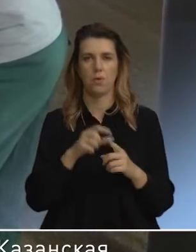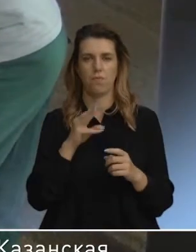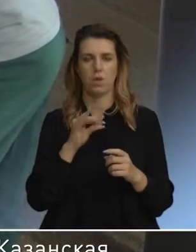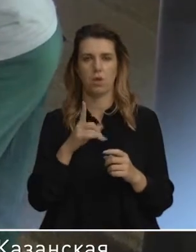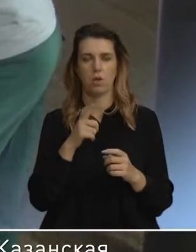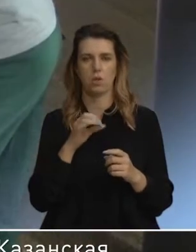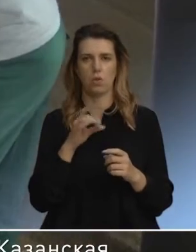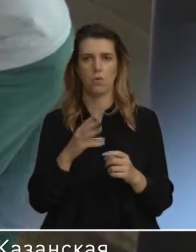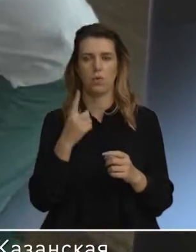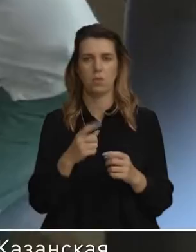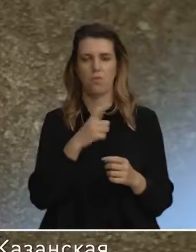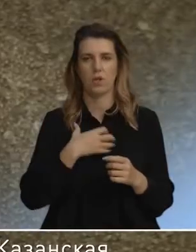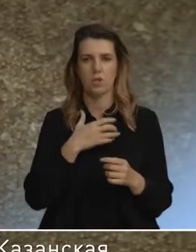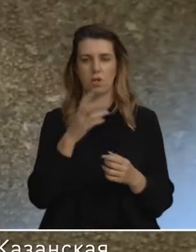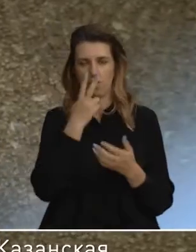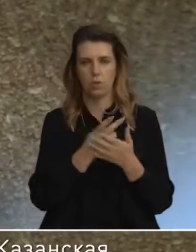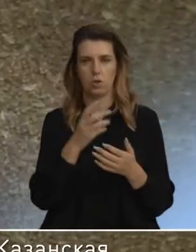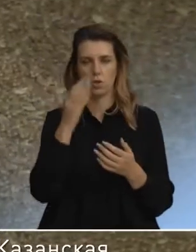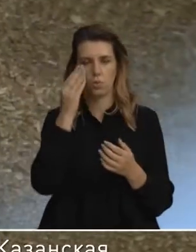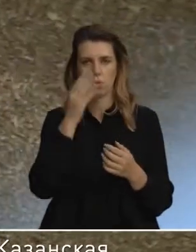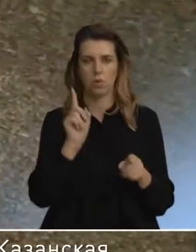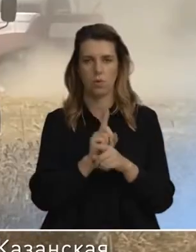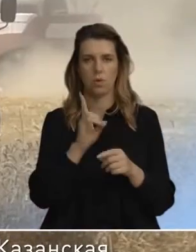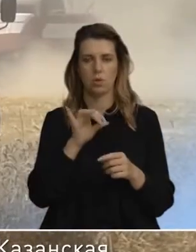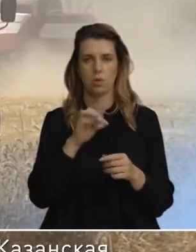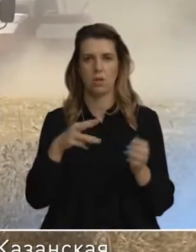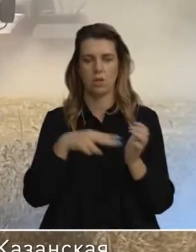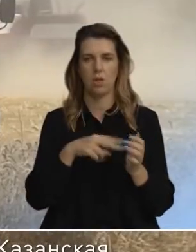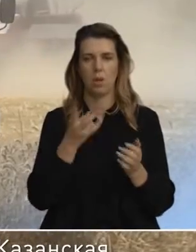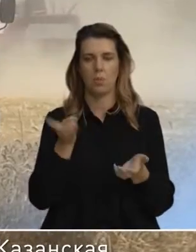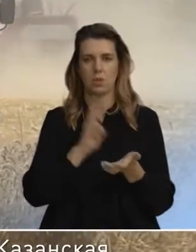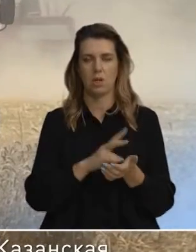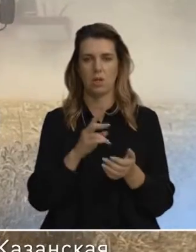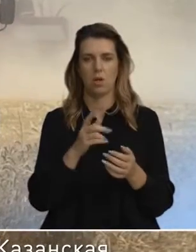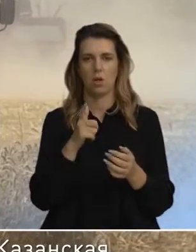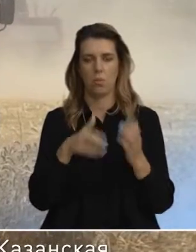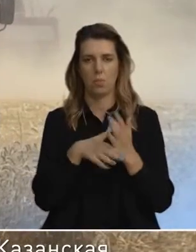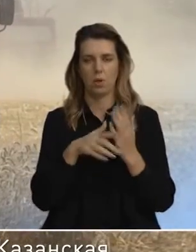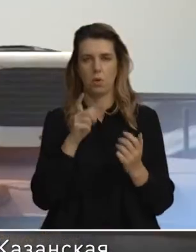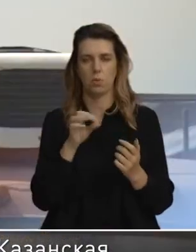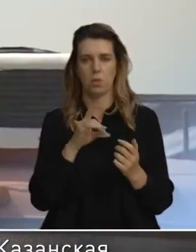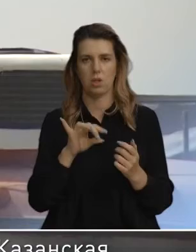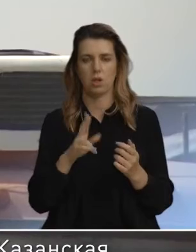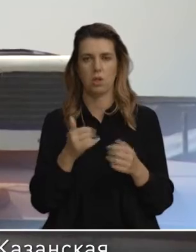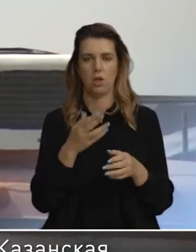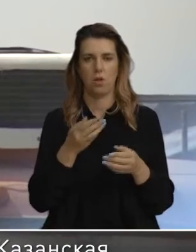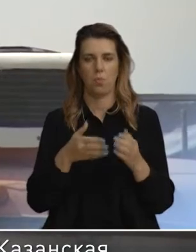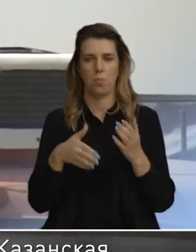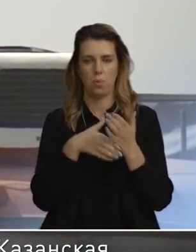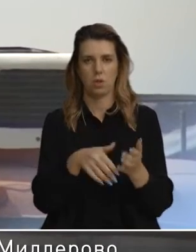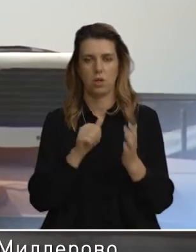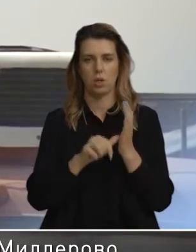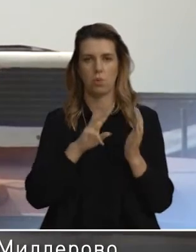Виктора Гончарова, одним из важных факторов, способствующих такому результату, стала постоянная господдержка. На нее в этом году выделено более